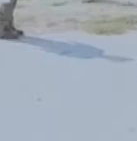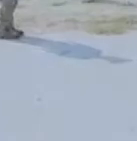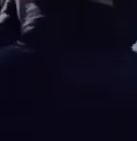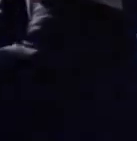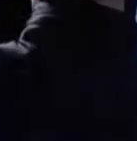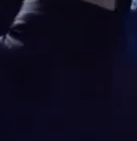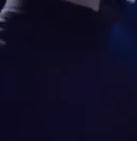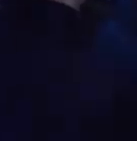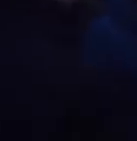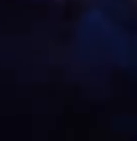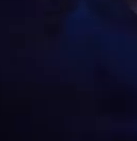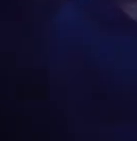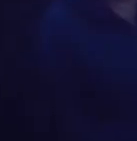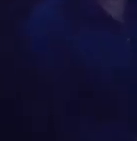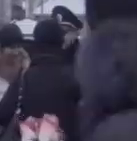Музика